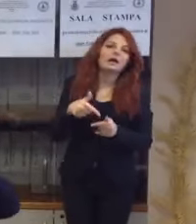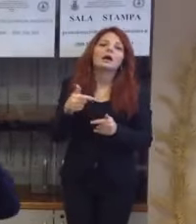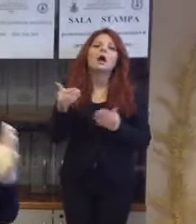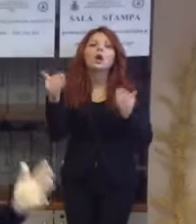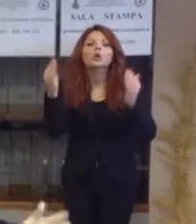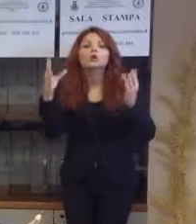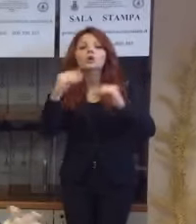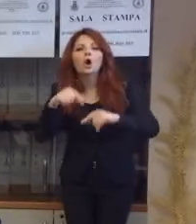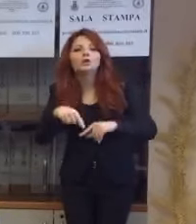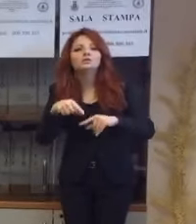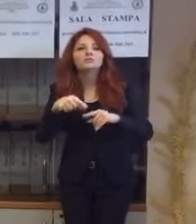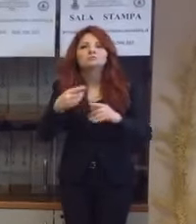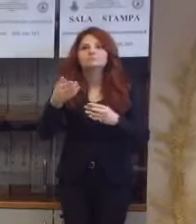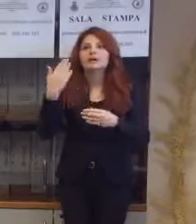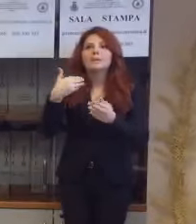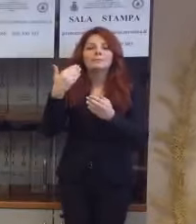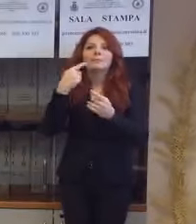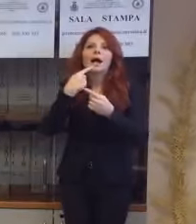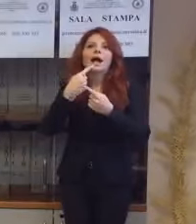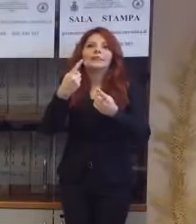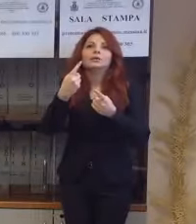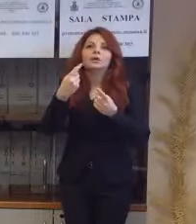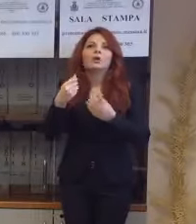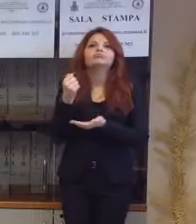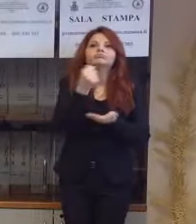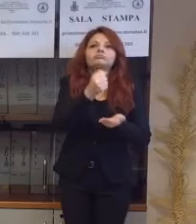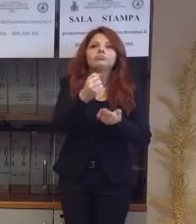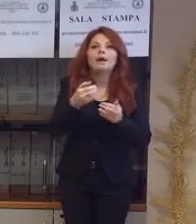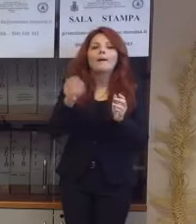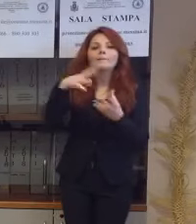Pasqua, dovevo uscire dall'uovo di Pasqua, poi dovevo uscire